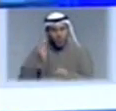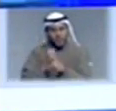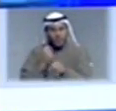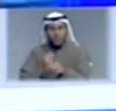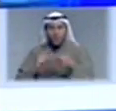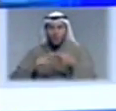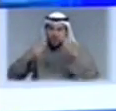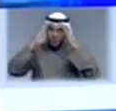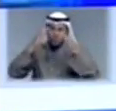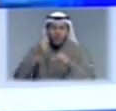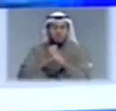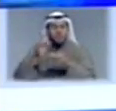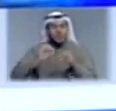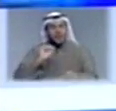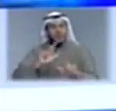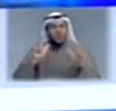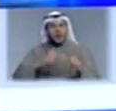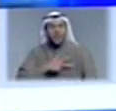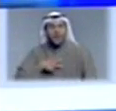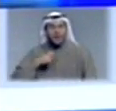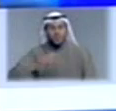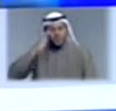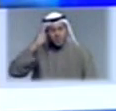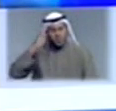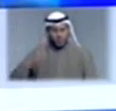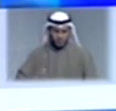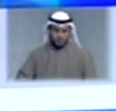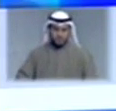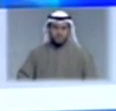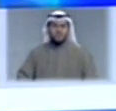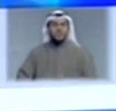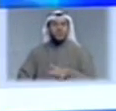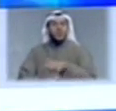لقطاع التخطيط والإعلامي والتنمية المعرفية بوزارة الإعلام